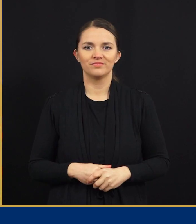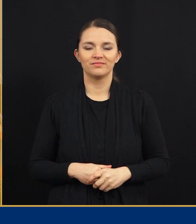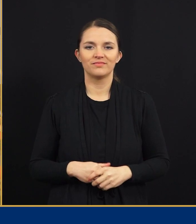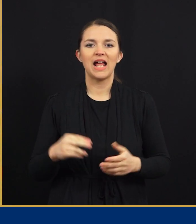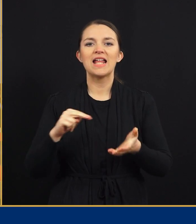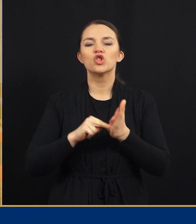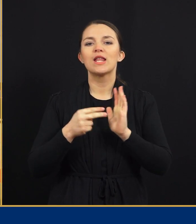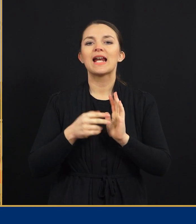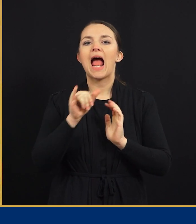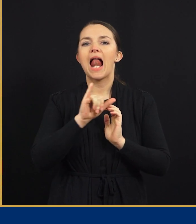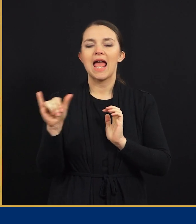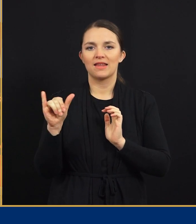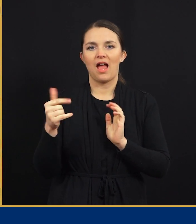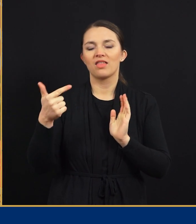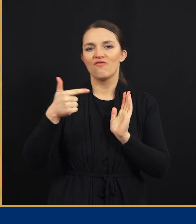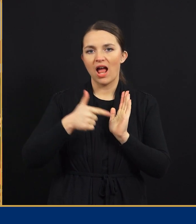Inženirka leta